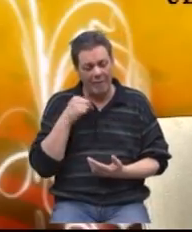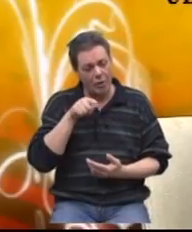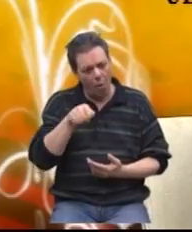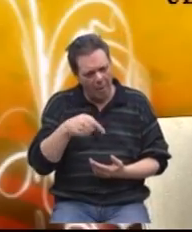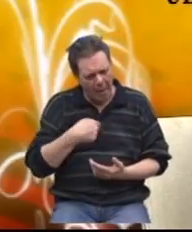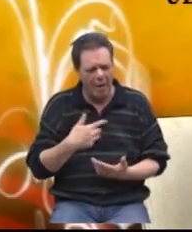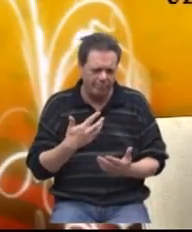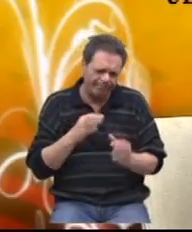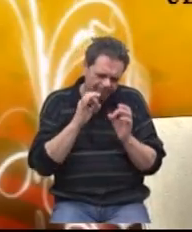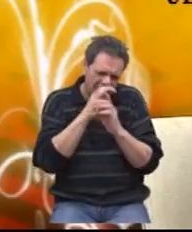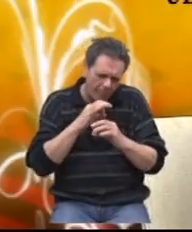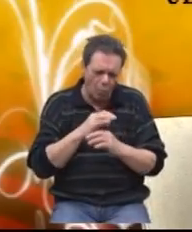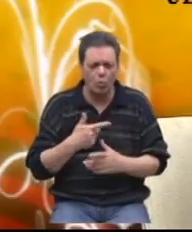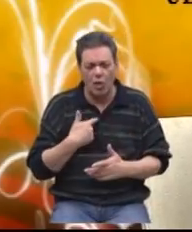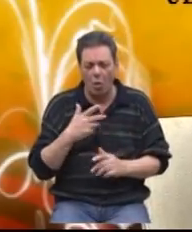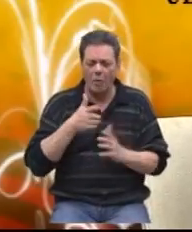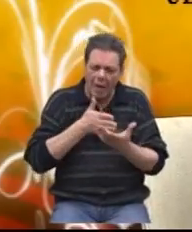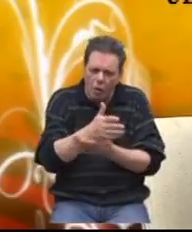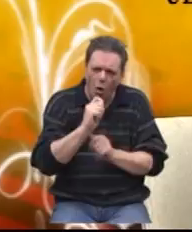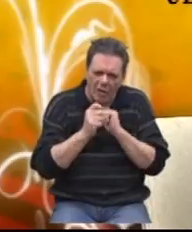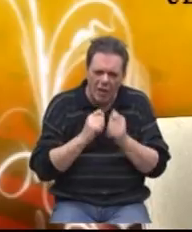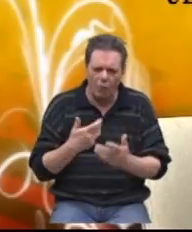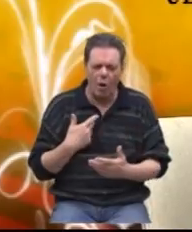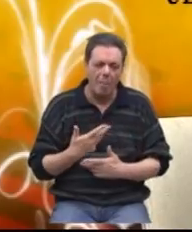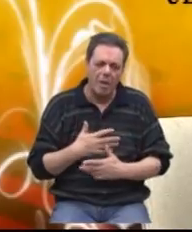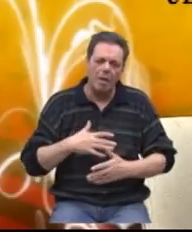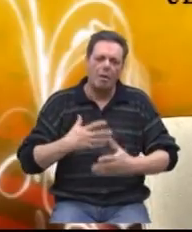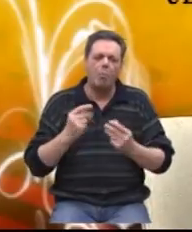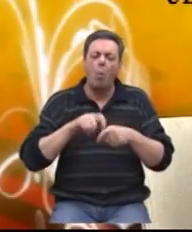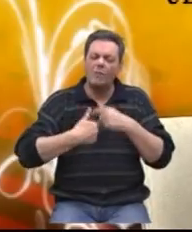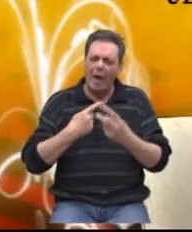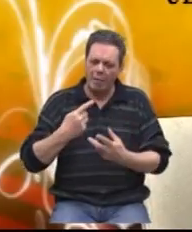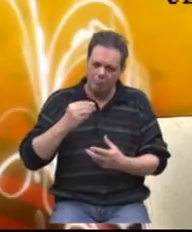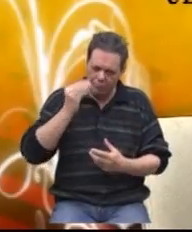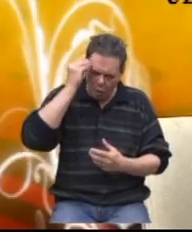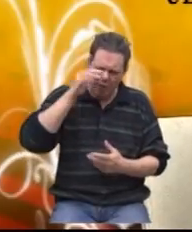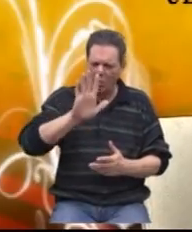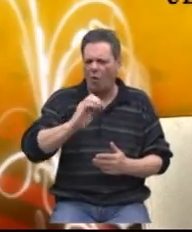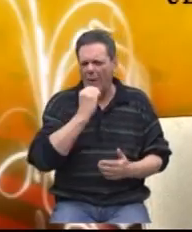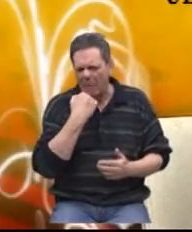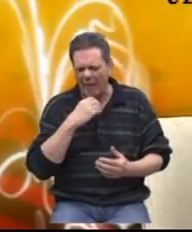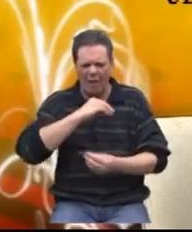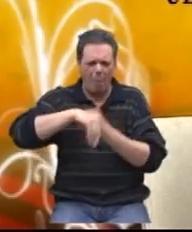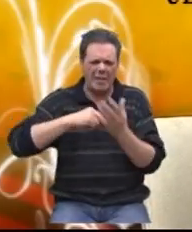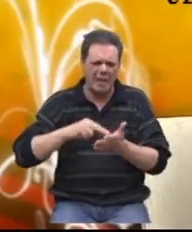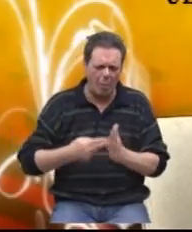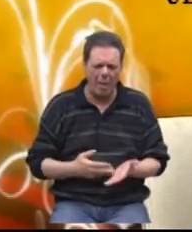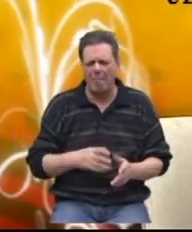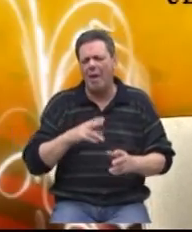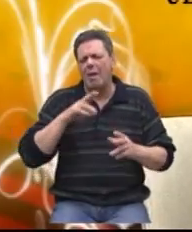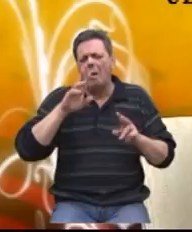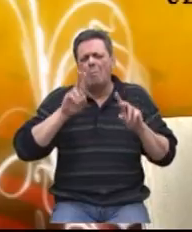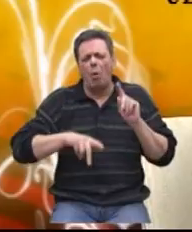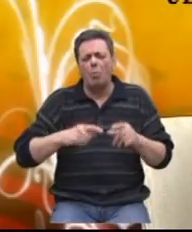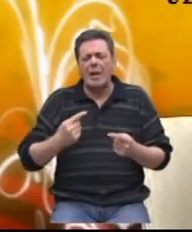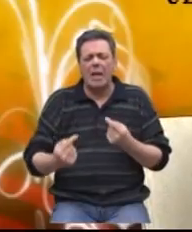i potuži. I onda mi kroz taj razgovor svašta doznamo i nekakve njihove i privatne i obiteljske probleme. Često nam se dogodi